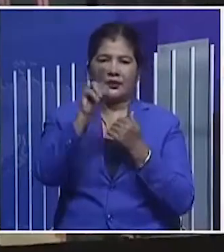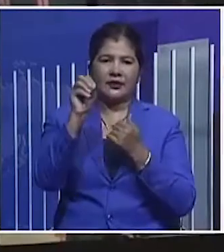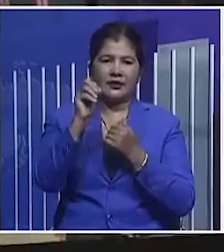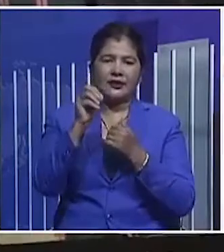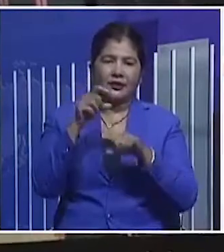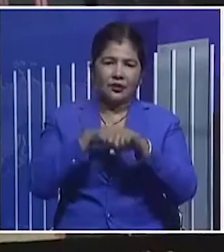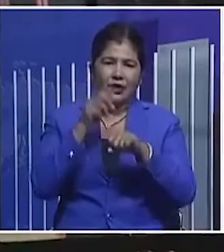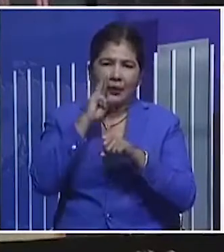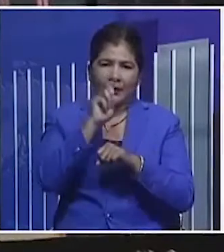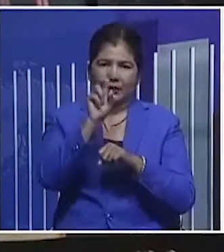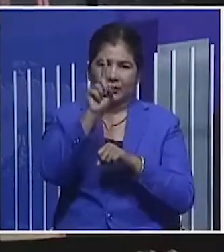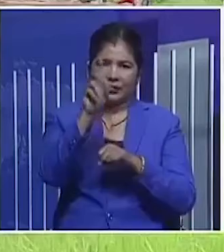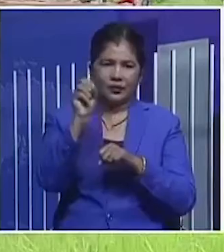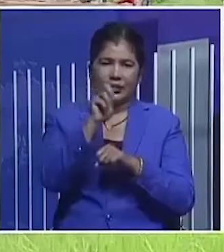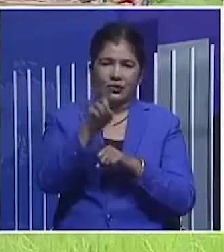अवधिमा